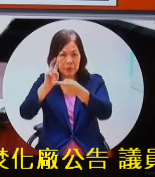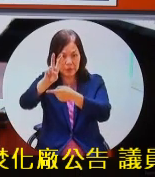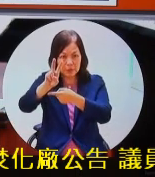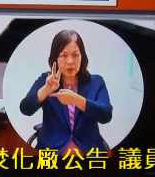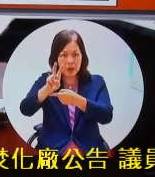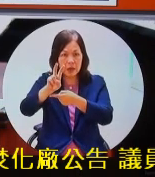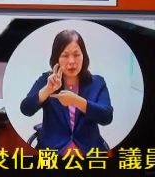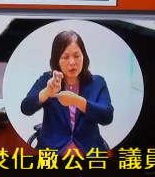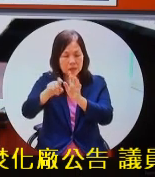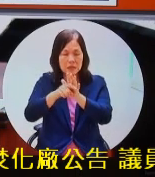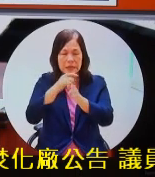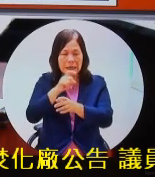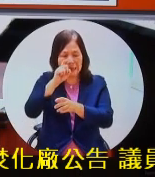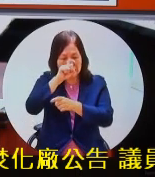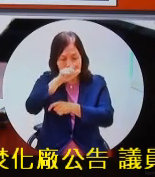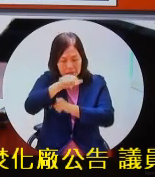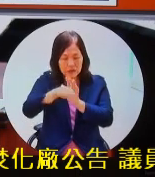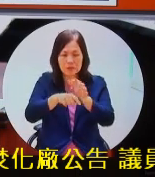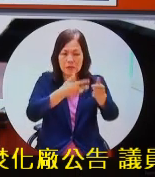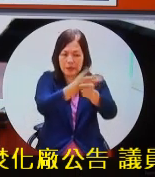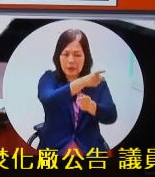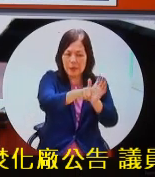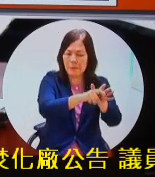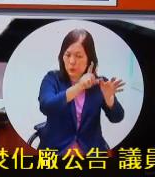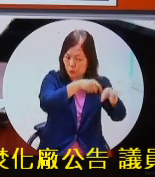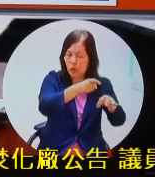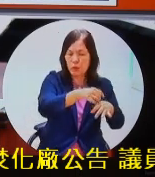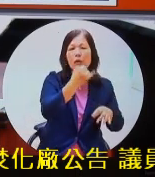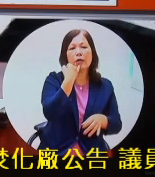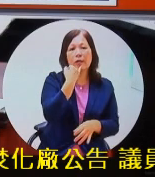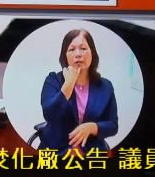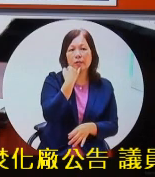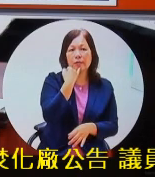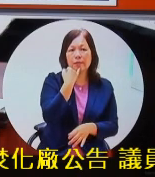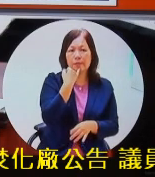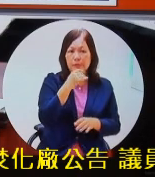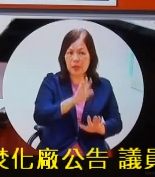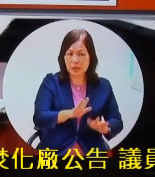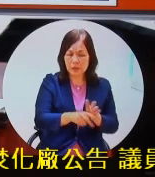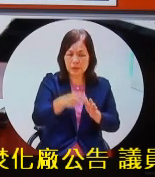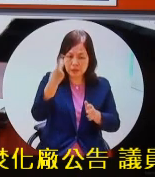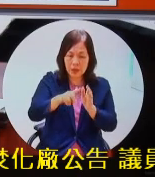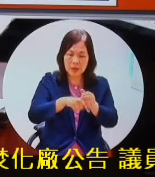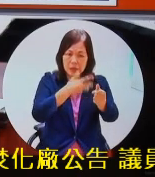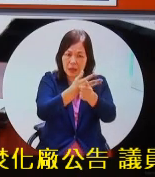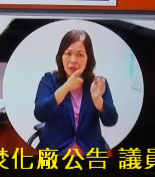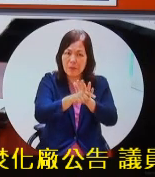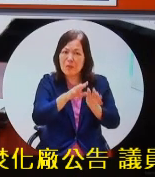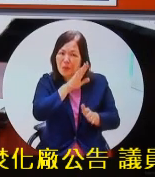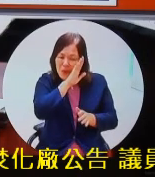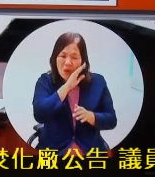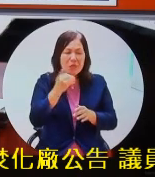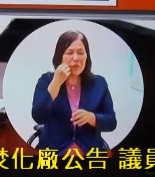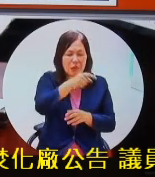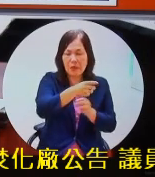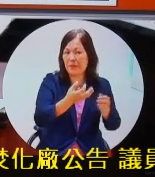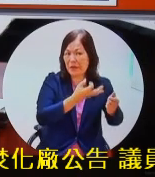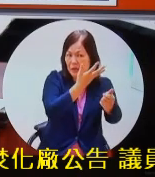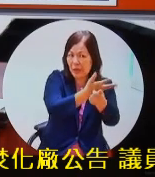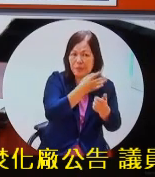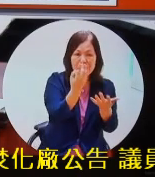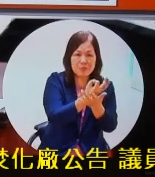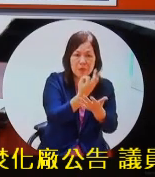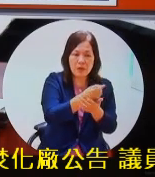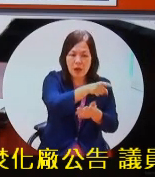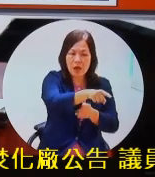商去进行他们的获利。但是现在又开了一个后门，如果供应不足的部分，厂商可以完全从